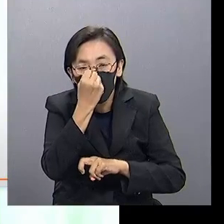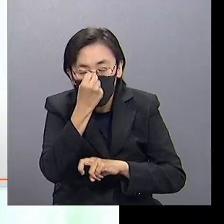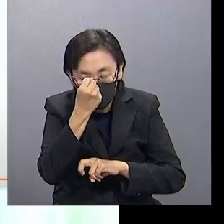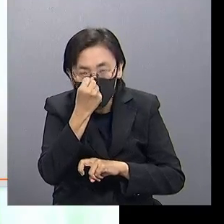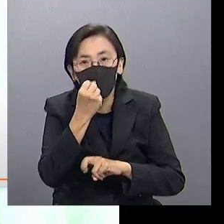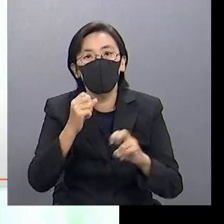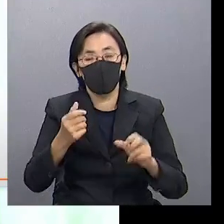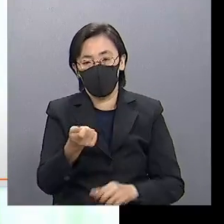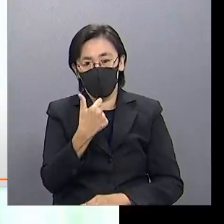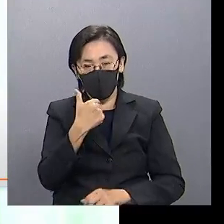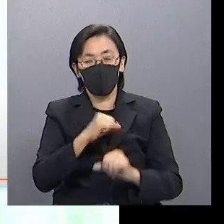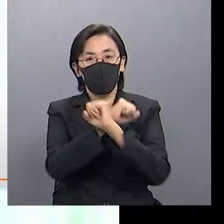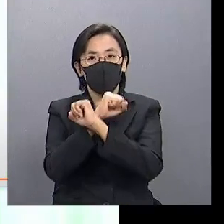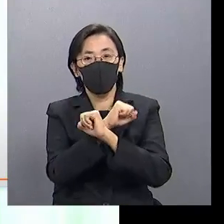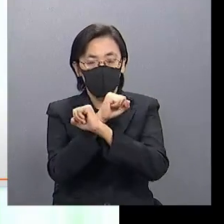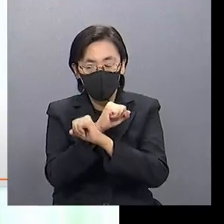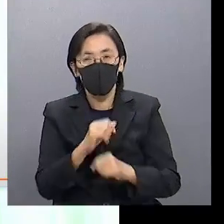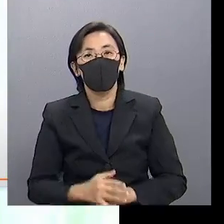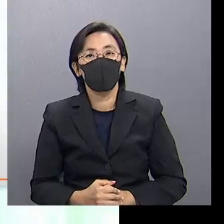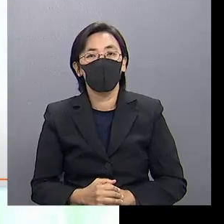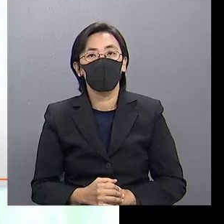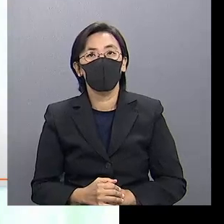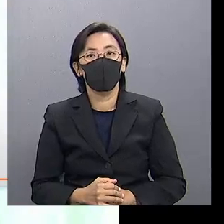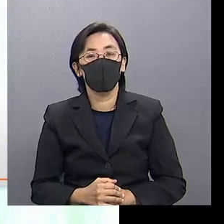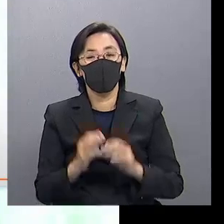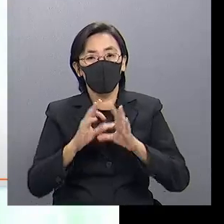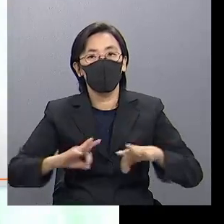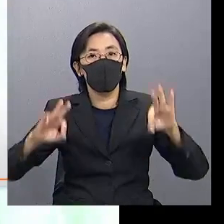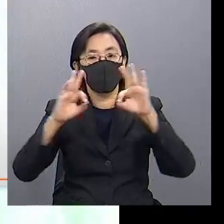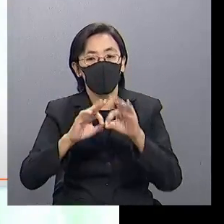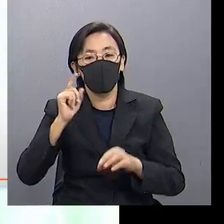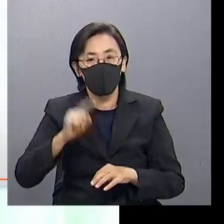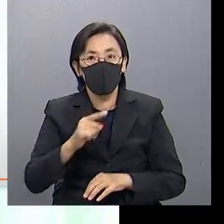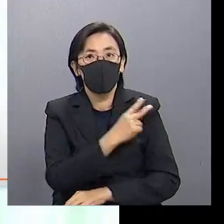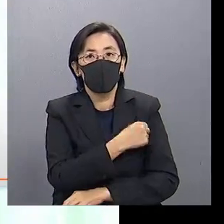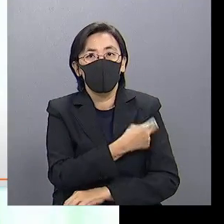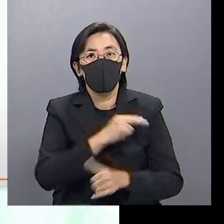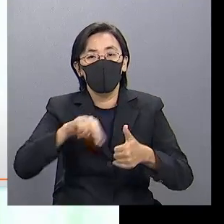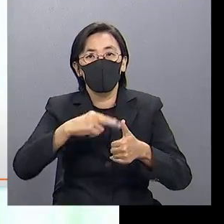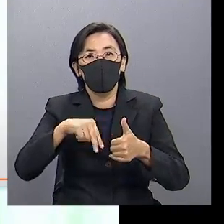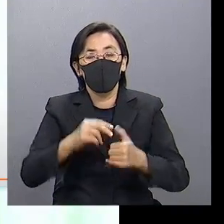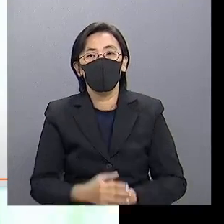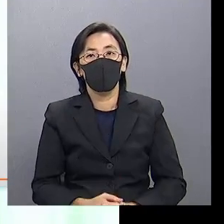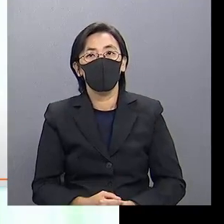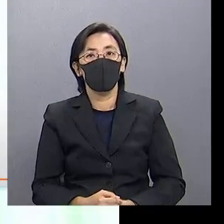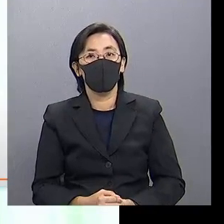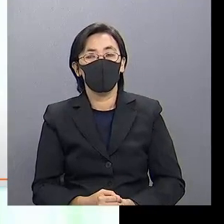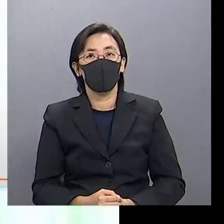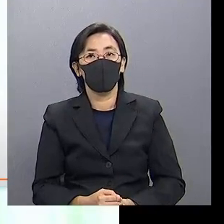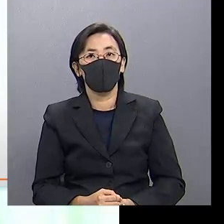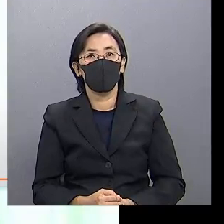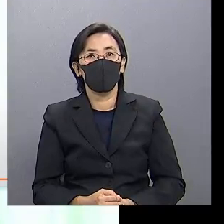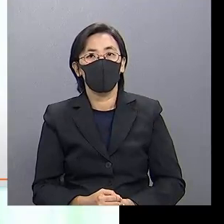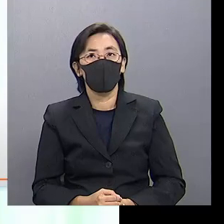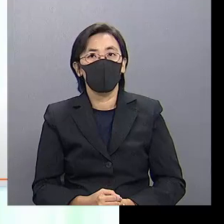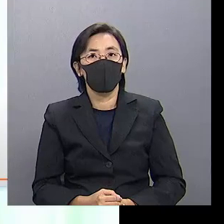ฉั้การจะcoinsอะไรก็ตามนะคะตองอยใใต้กันดูเรของพ làmและตำหลบยานนี้ม